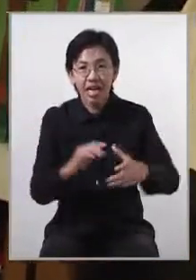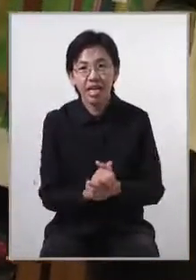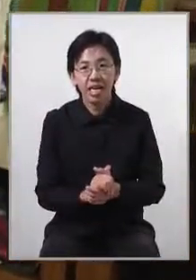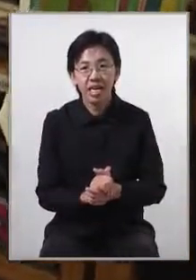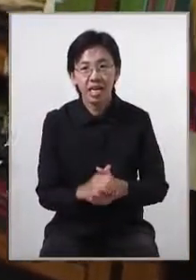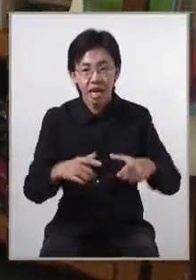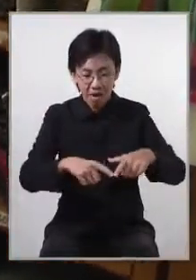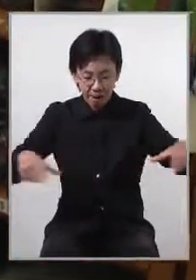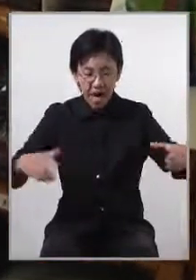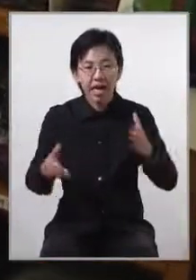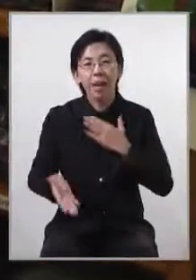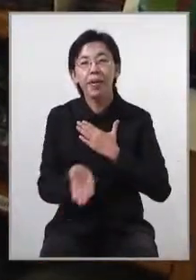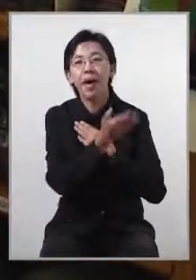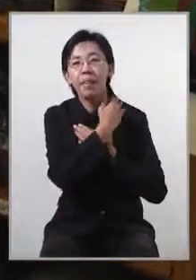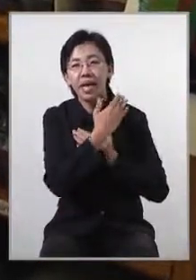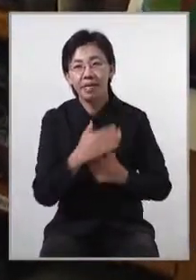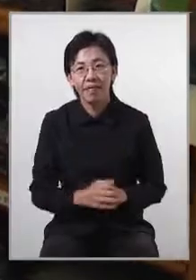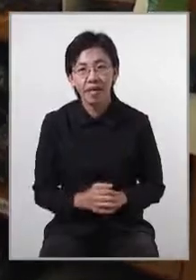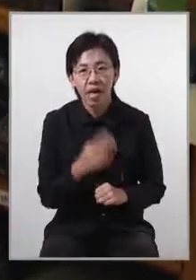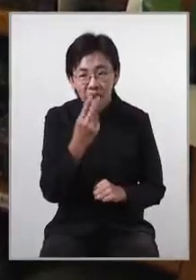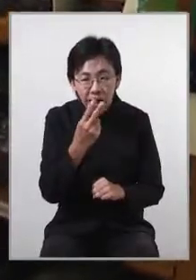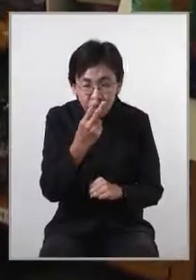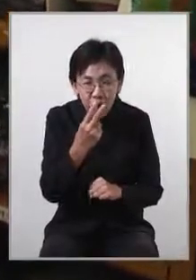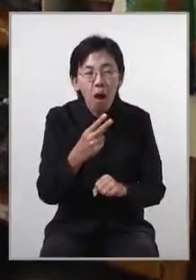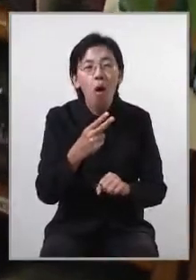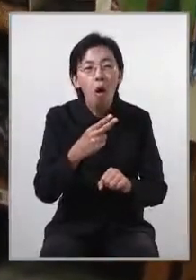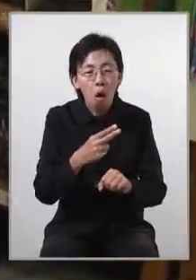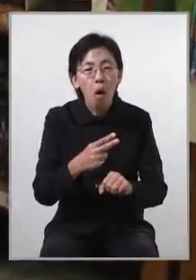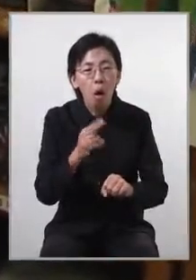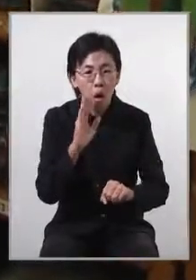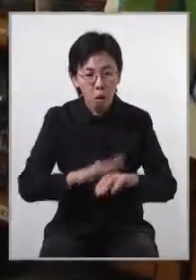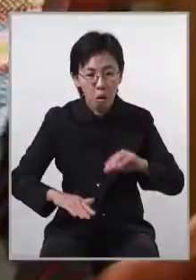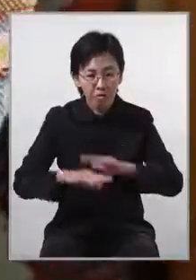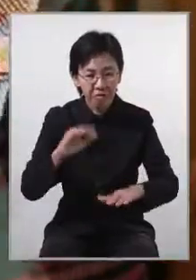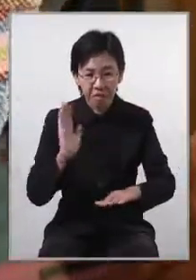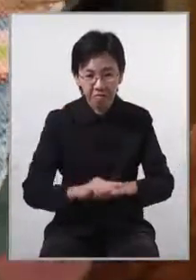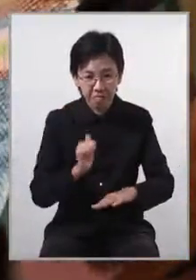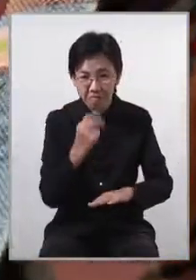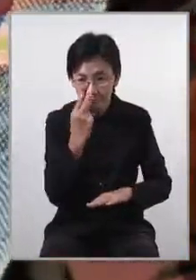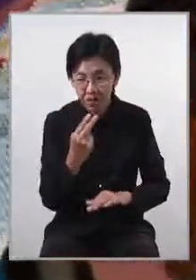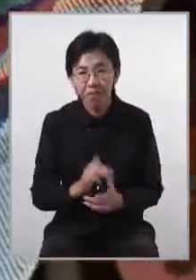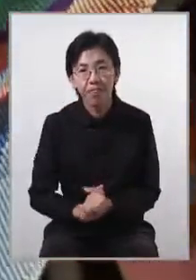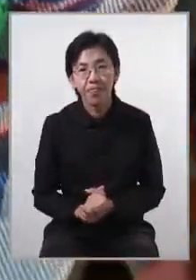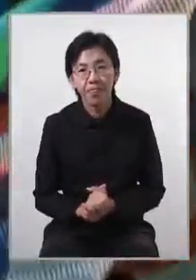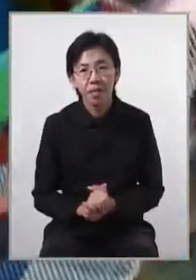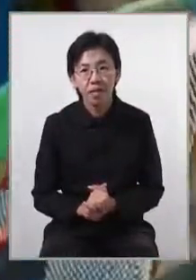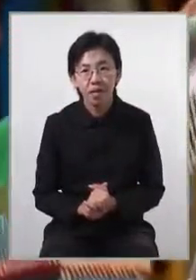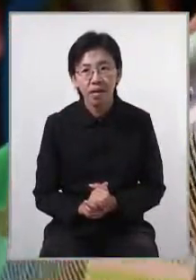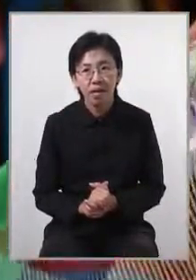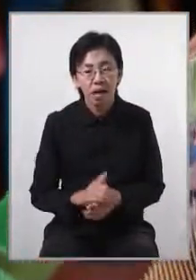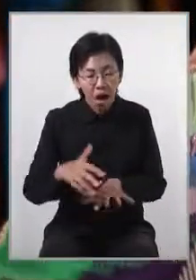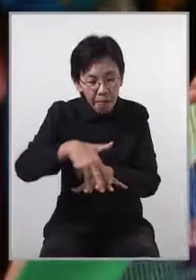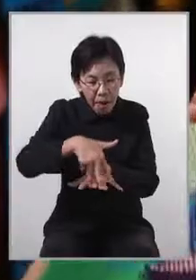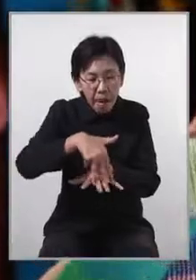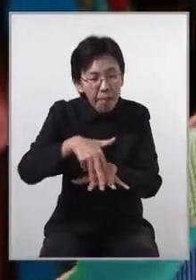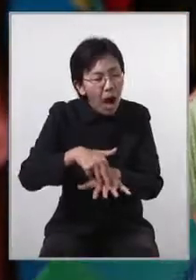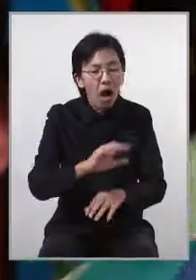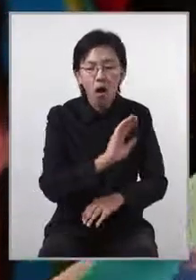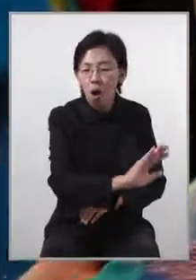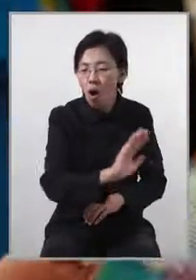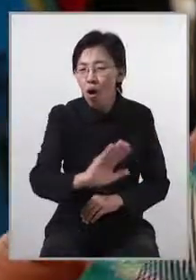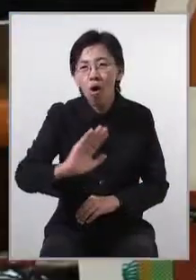ผ้าพันคอครับอาจารย์ดูฝีมือเขานะฮะดูฝีมือครับ นี่มีความเป็นเอกลักษณ์มาก เอกลักษณ์ของตัวเ